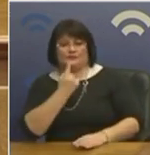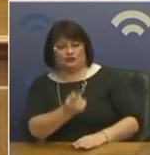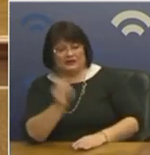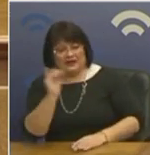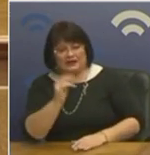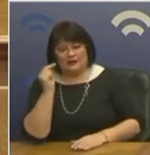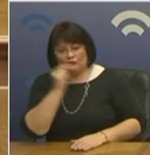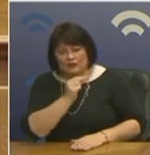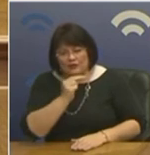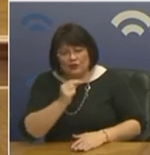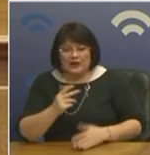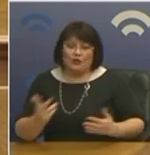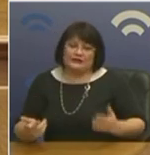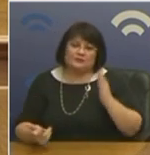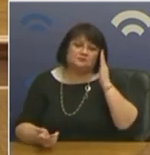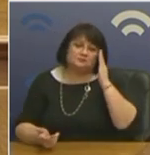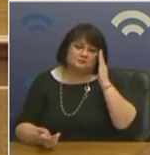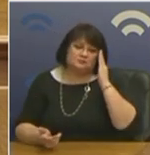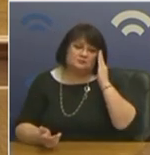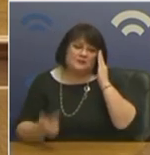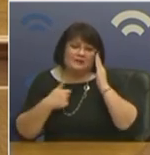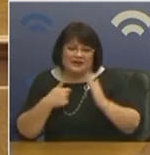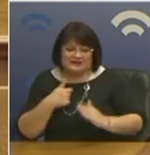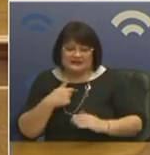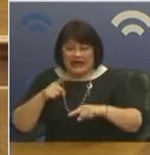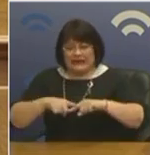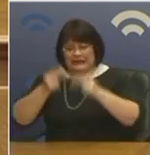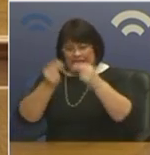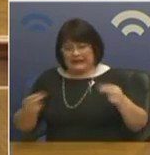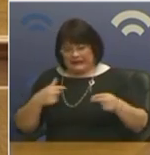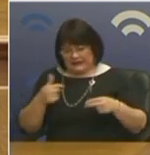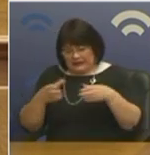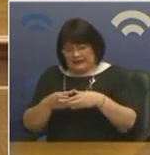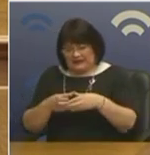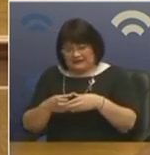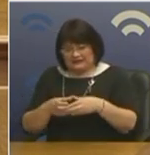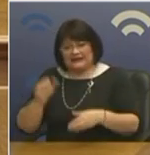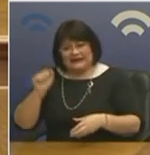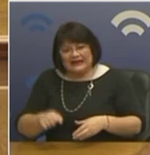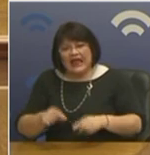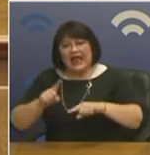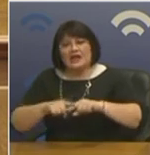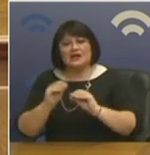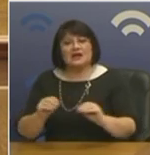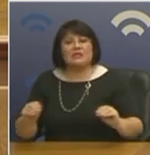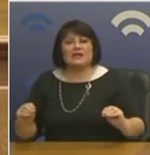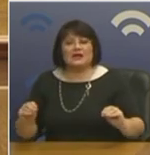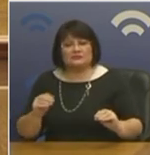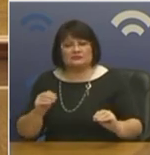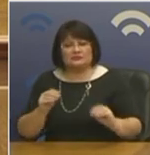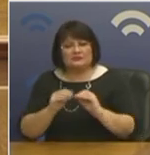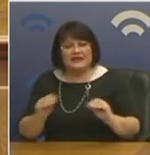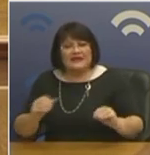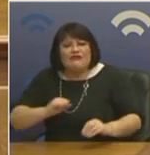Πρωθυπουργέ, ότι εμείς ως ελληνική λύση είμαστε υπέρ της ιδιωτικής παιδείας. Γιατί φοβηθήκατε?